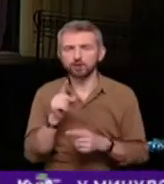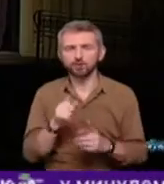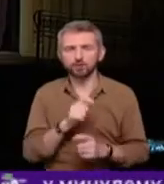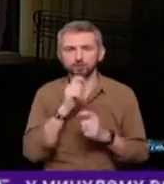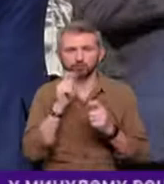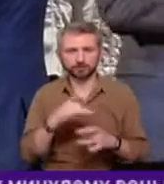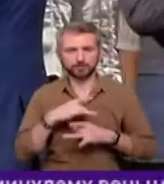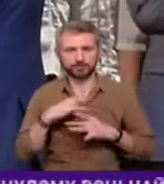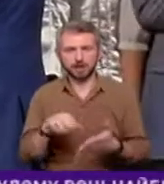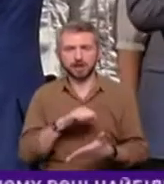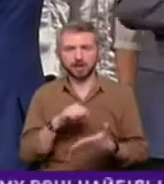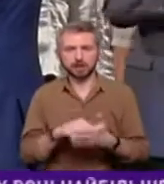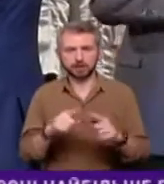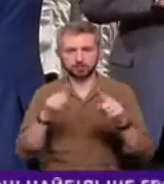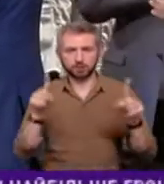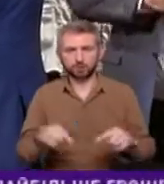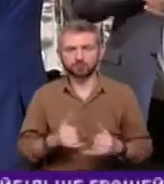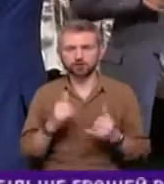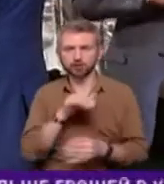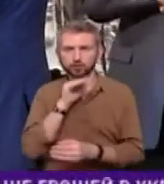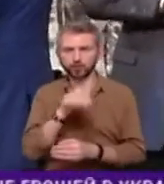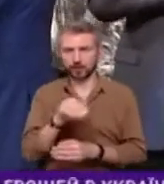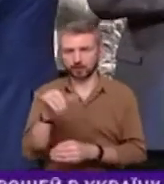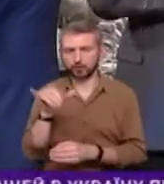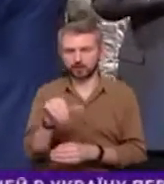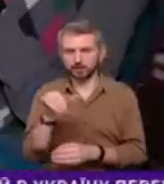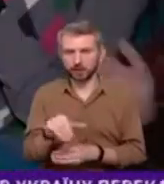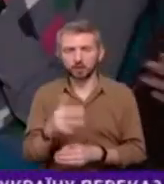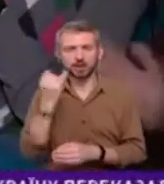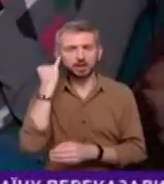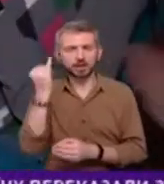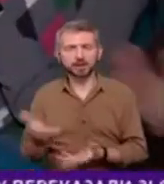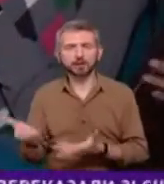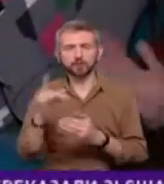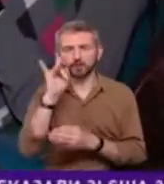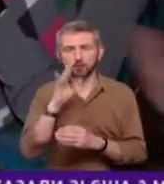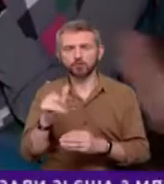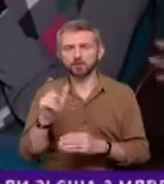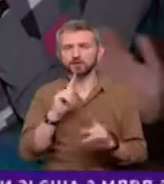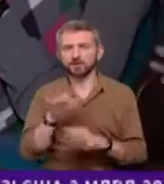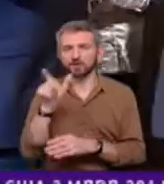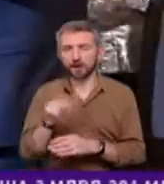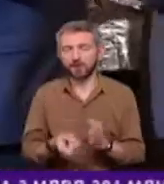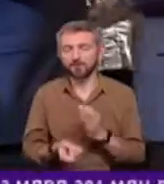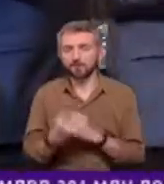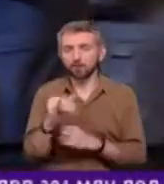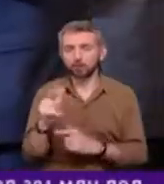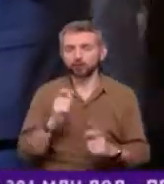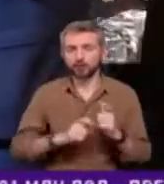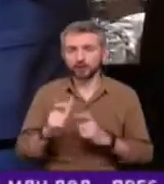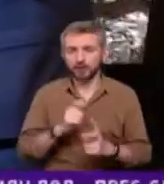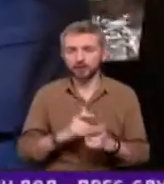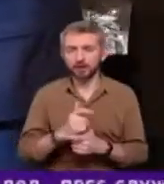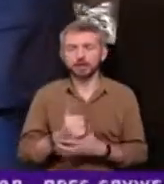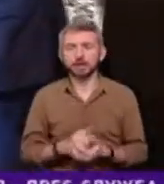урочисто вручили диплом почесного професора вишу. Ідея запросити відомого співака виникла у студентів академії. У списку «List